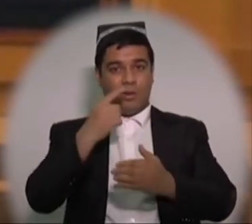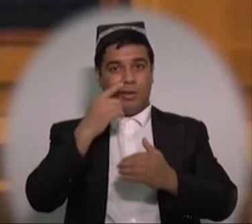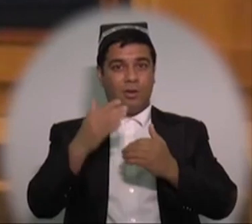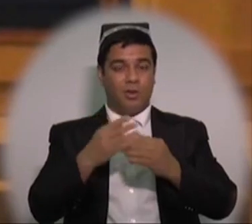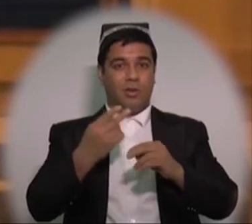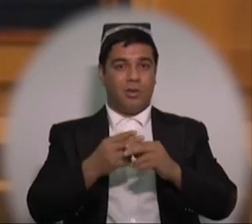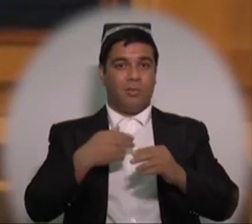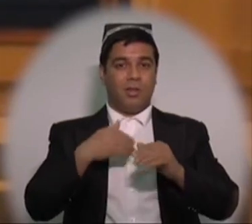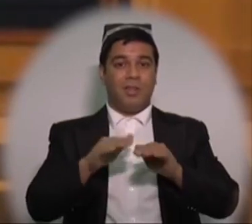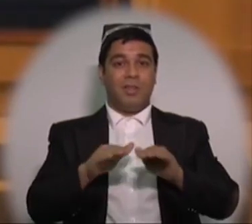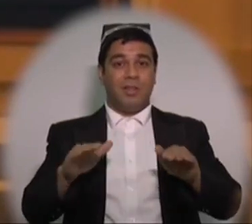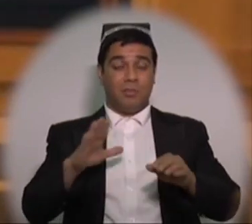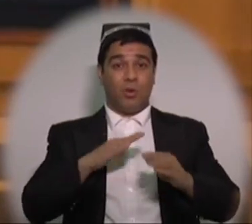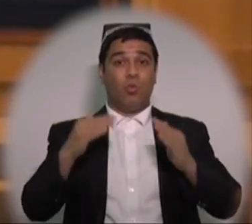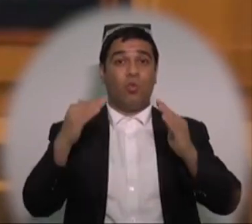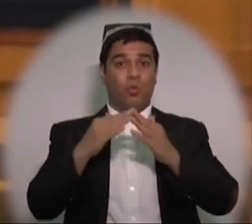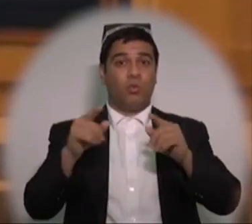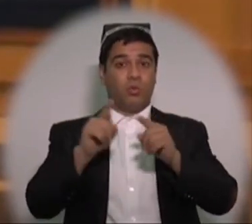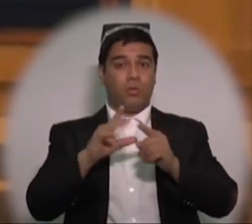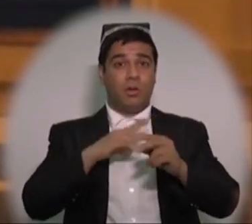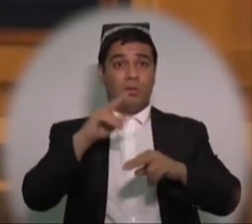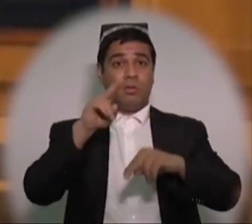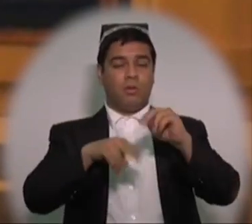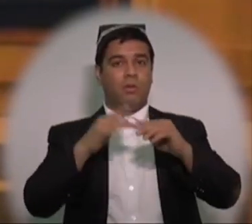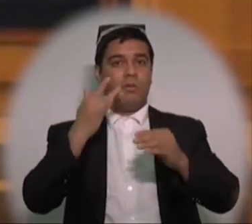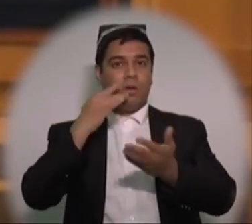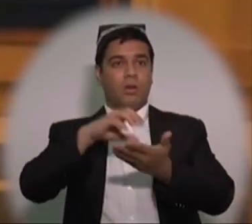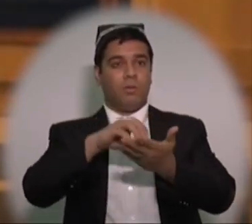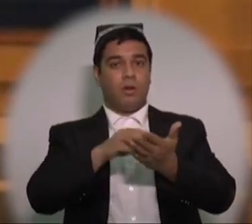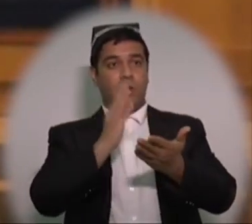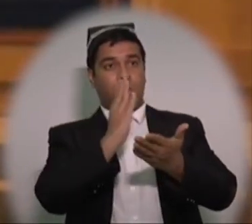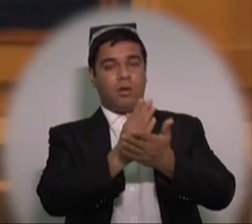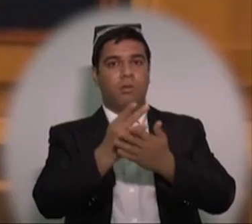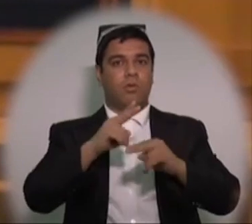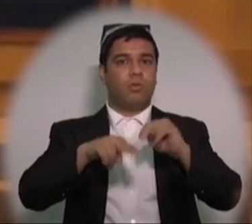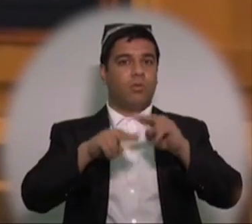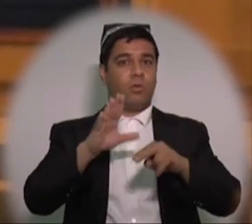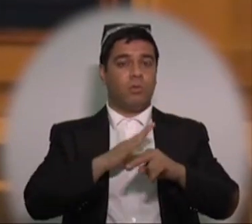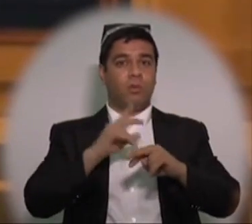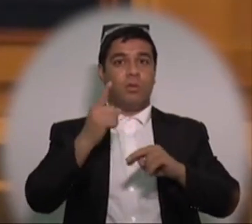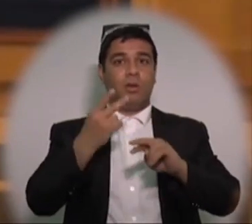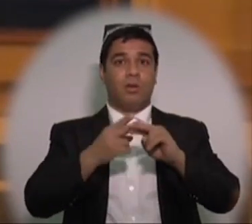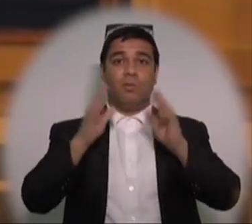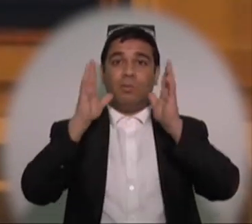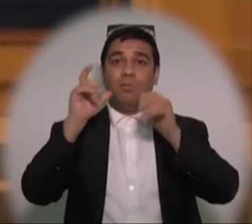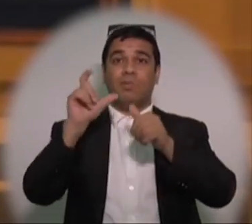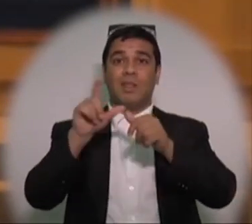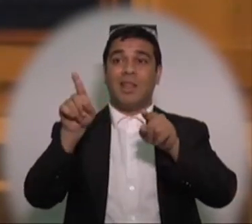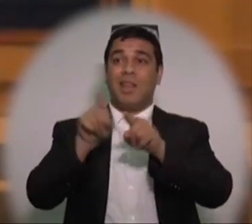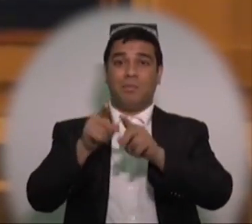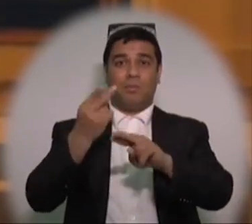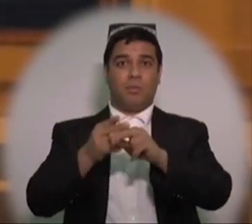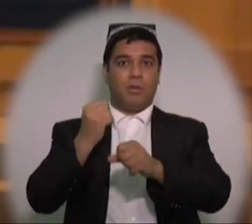Yaqin-yaqinlarda biz bolalik chog'imizda ham uylarni shunday bichilar edi. Uni mehrob deyishardi, masjidni mehrobidek uyga